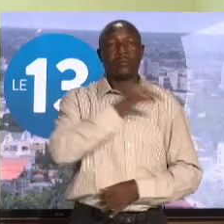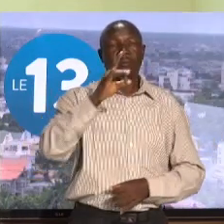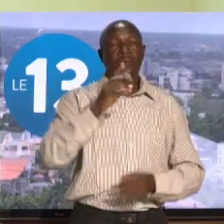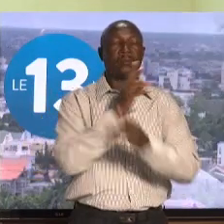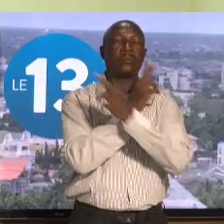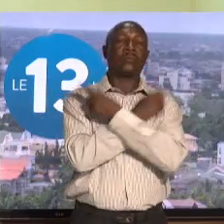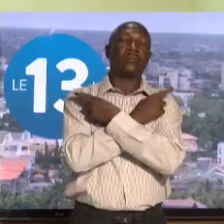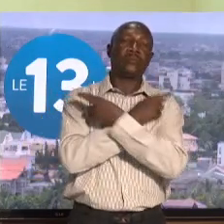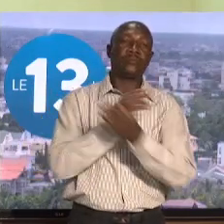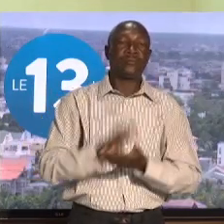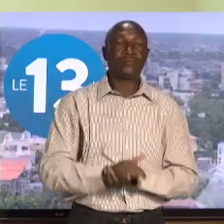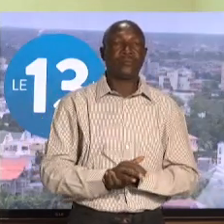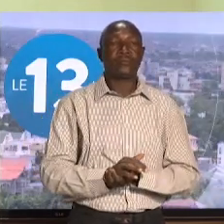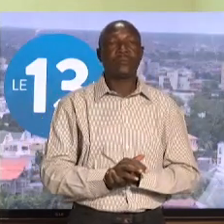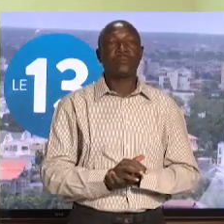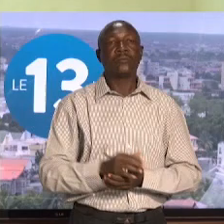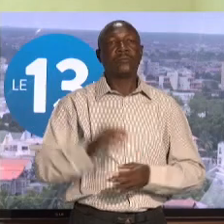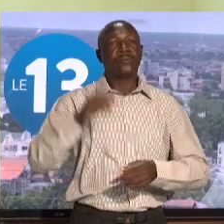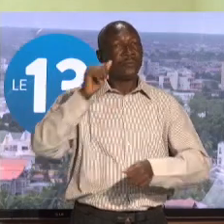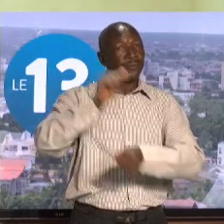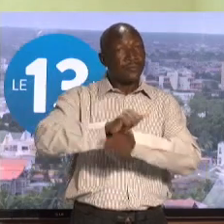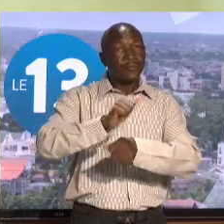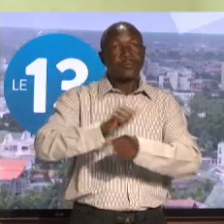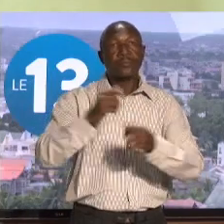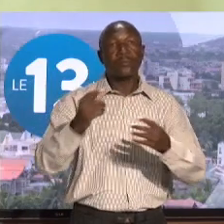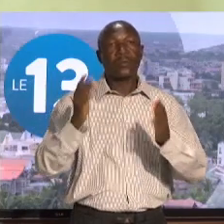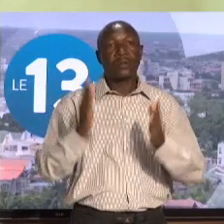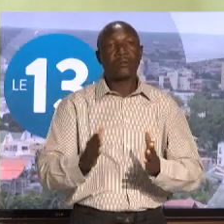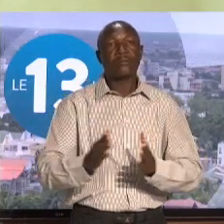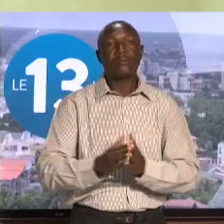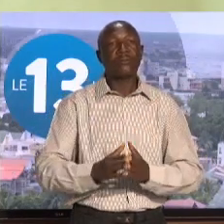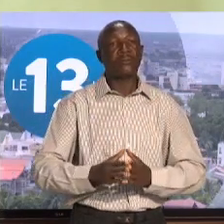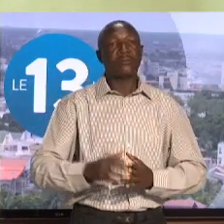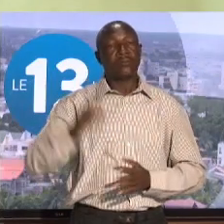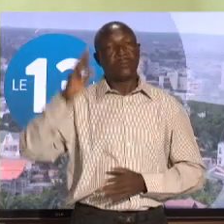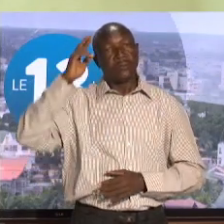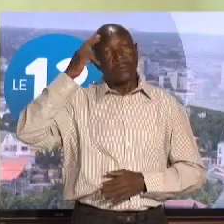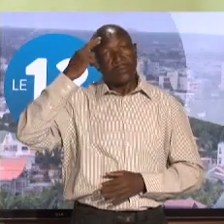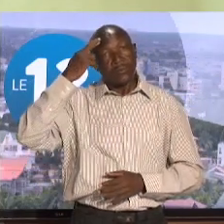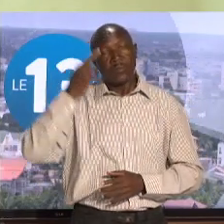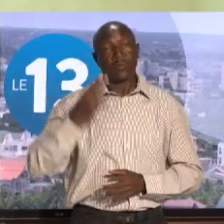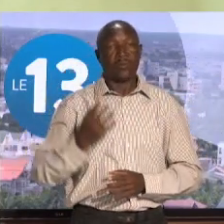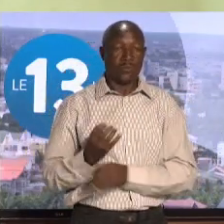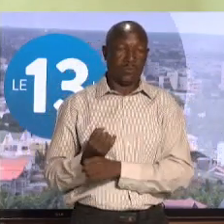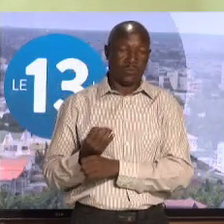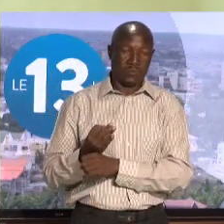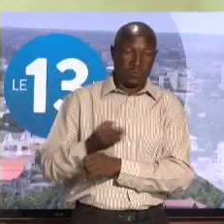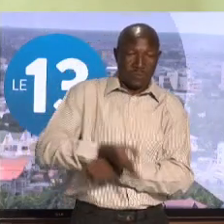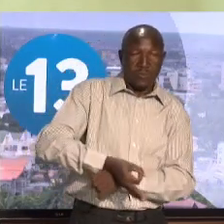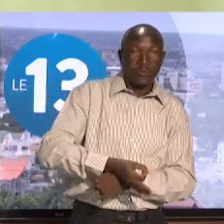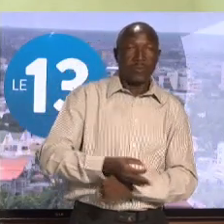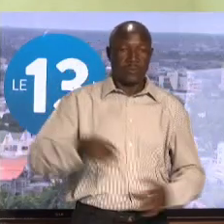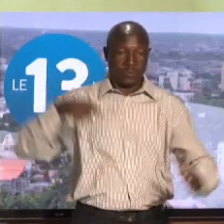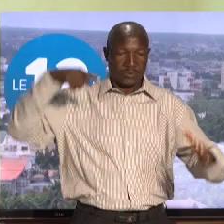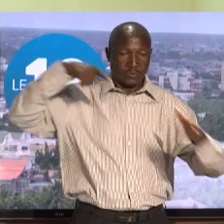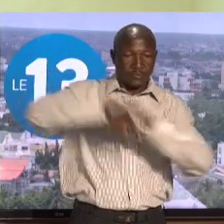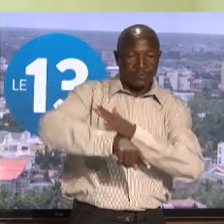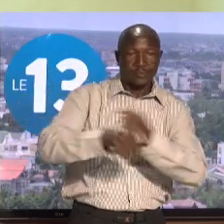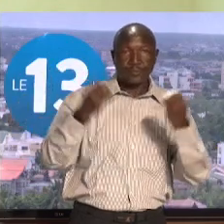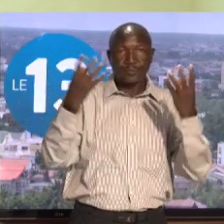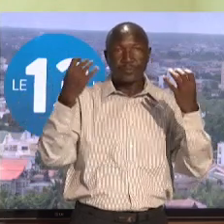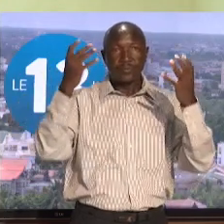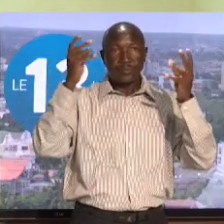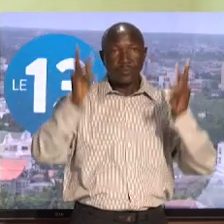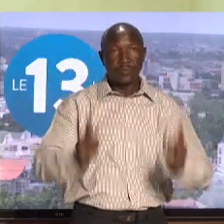patronat. Naturellement, ces travailleurs-là ont subi une répression féroce où il y a eu des assassinats, beaucoup